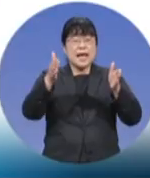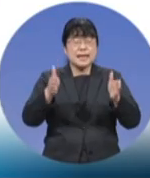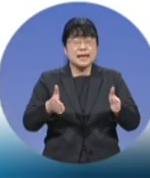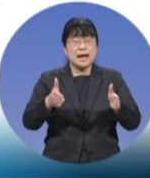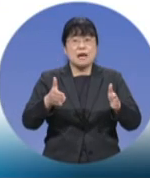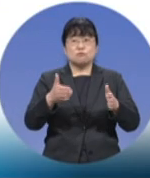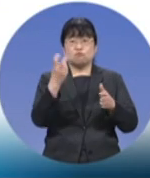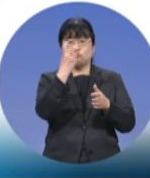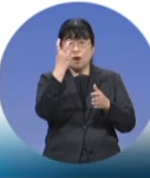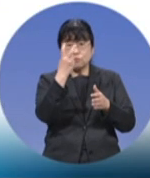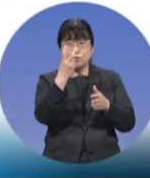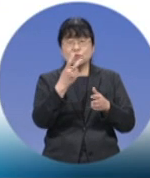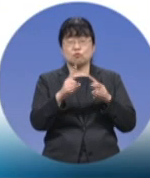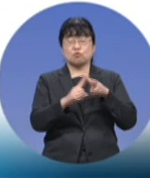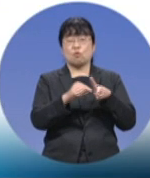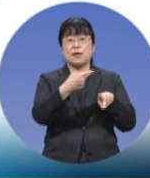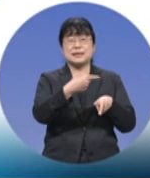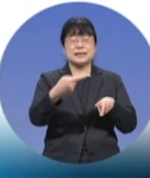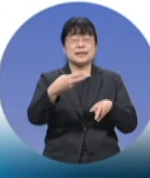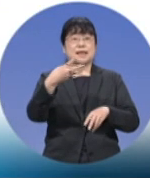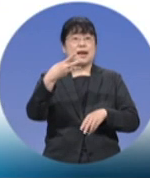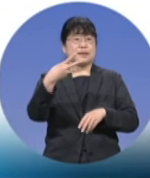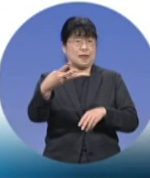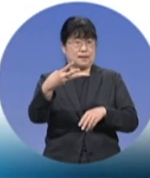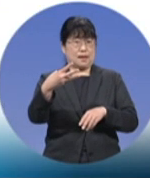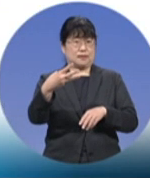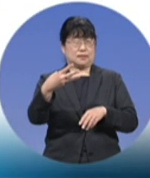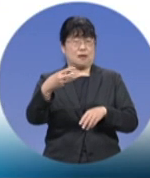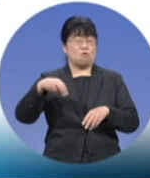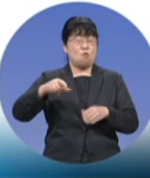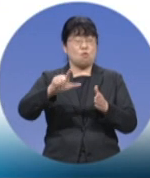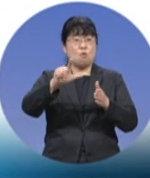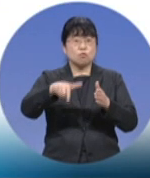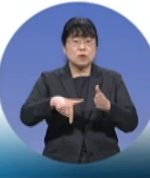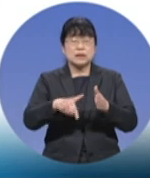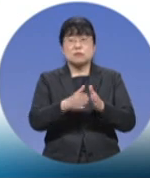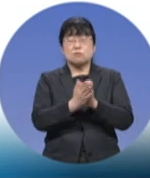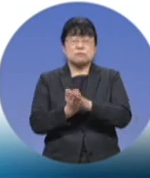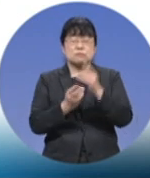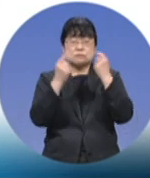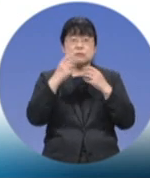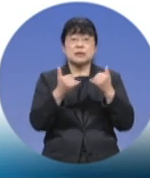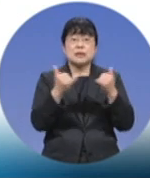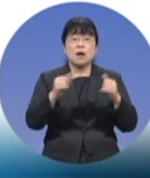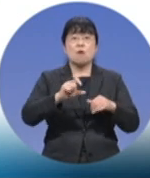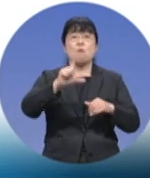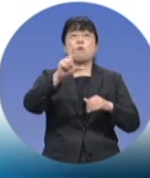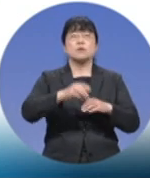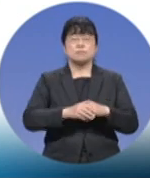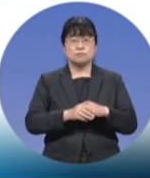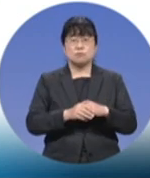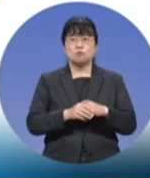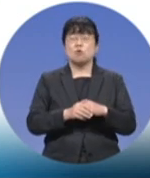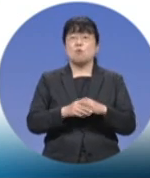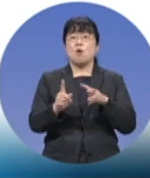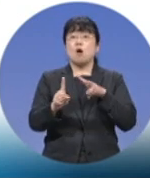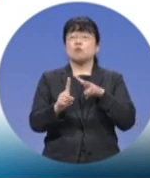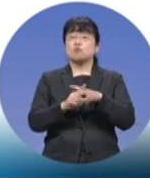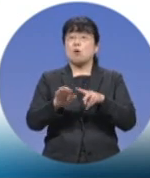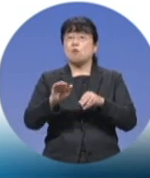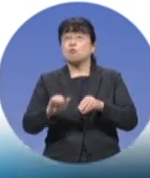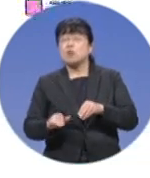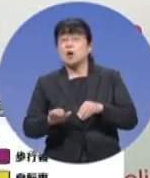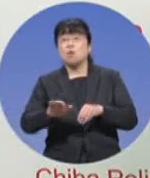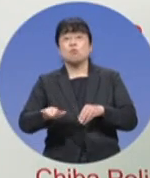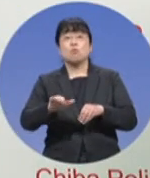を見ますと、小学校1年生から3年生までの歩行中死傷者数が多くなっています。 それは小学校低学年